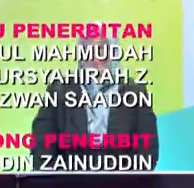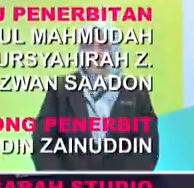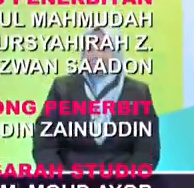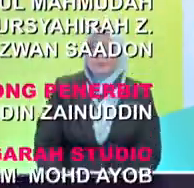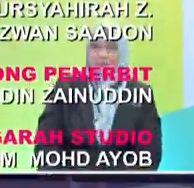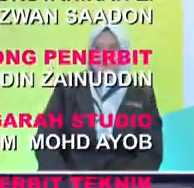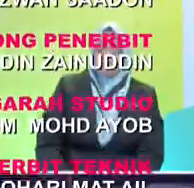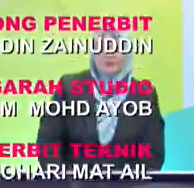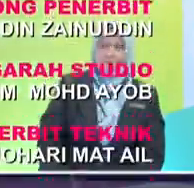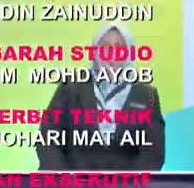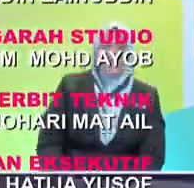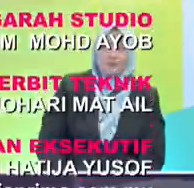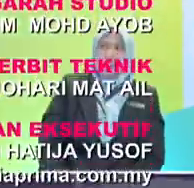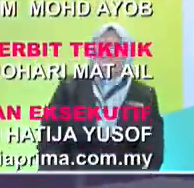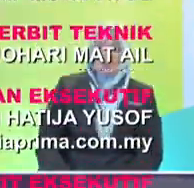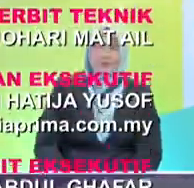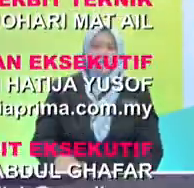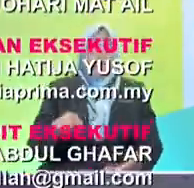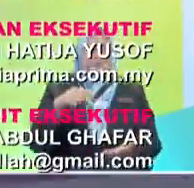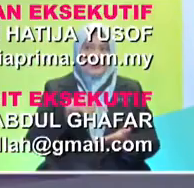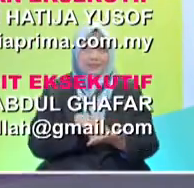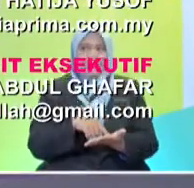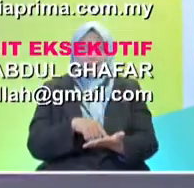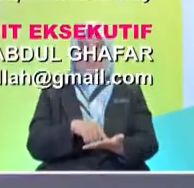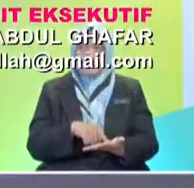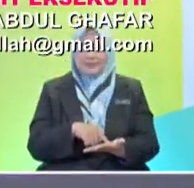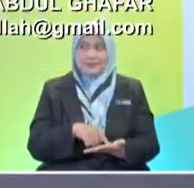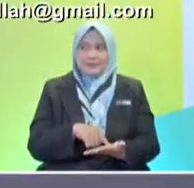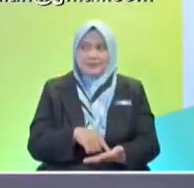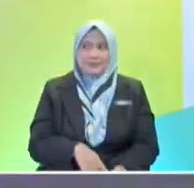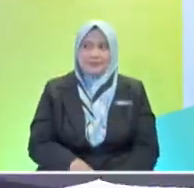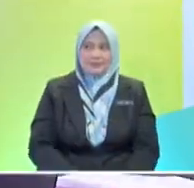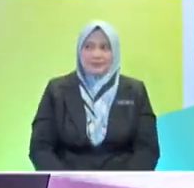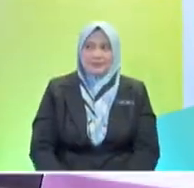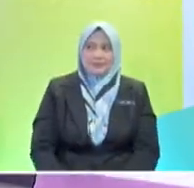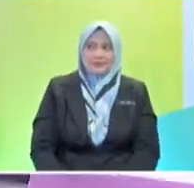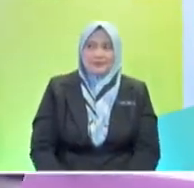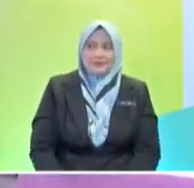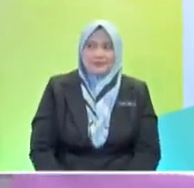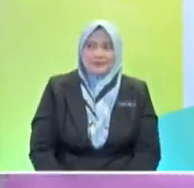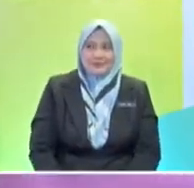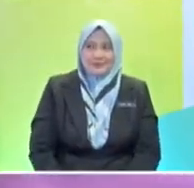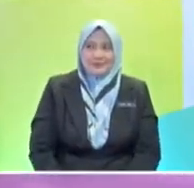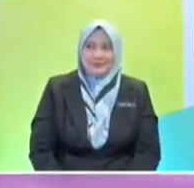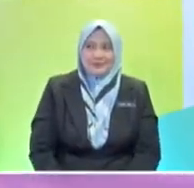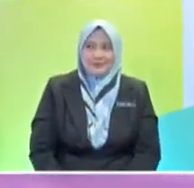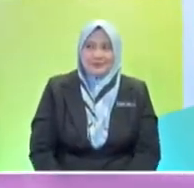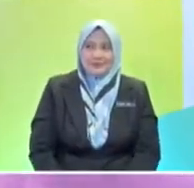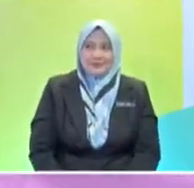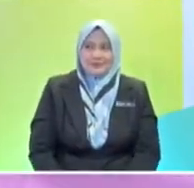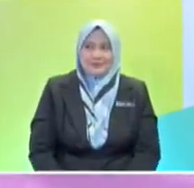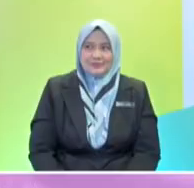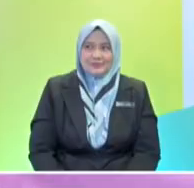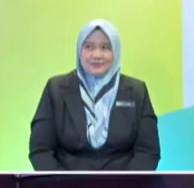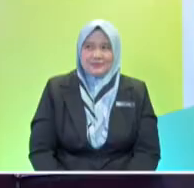dulu. Cikgu jangan tengok tau. Yeah. Okey, ini haiwan dia. Haiwan apa ni? Lama. Macam mana buat gaya ni? Okey, okay, dah simpan